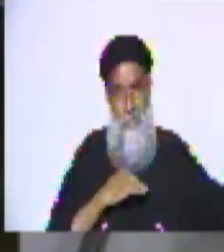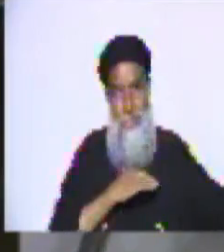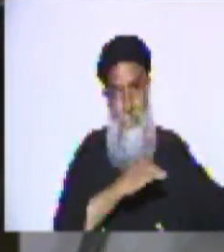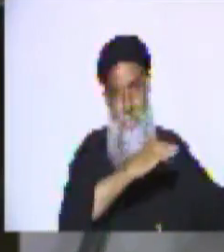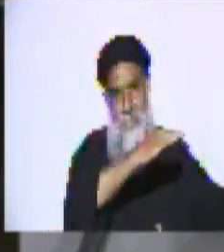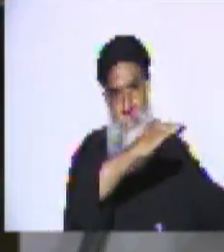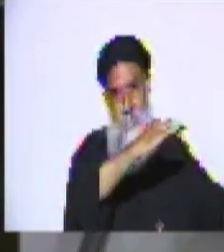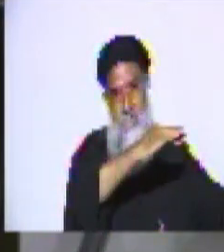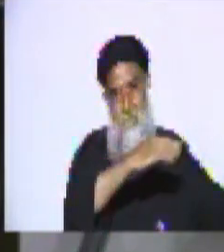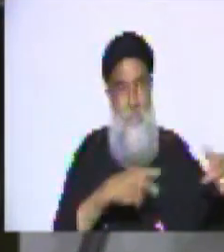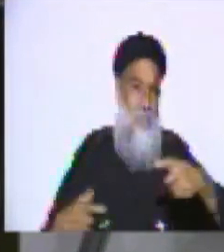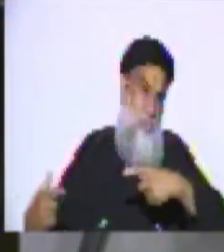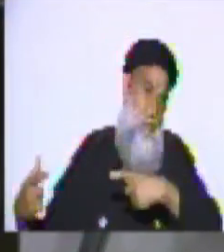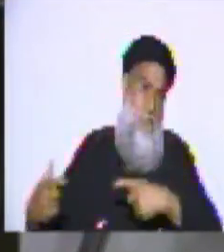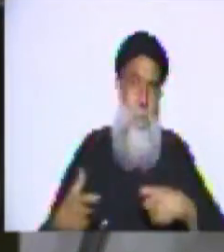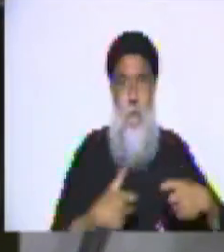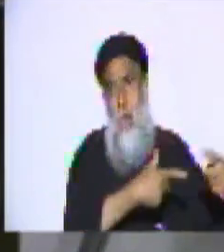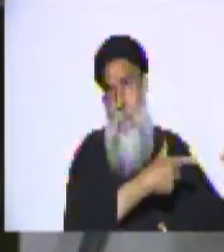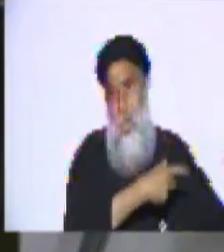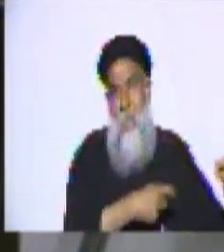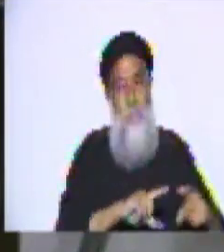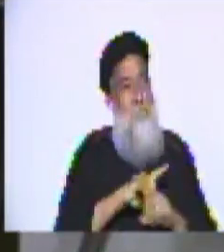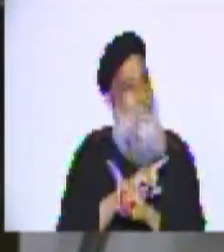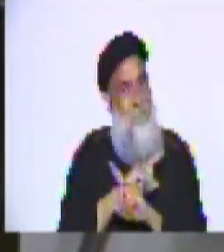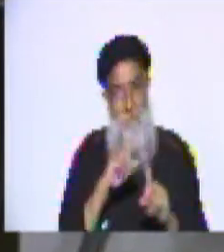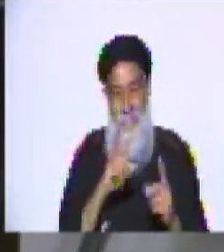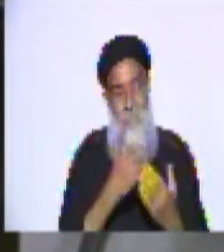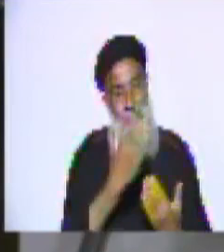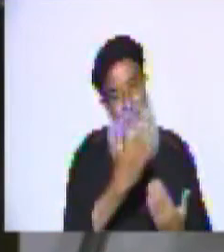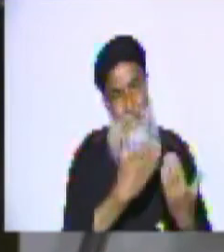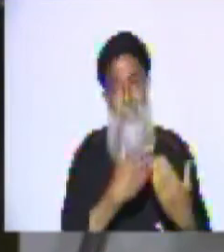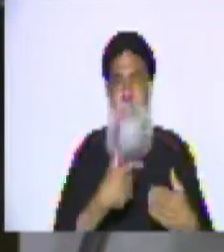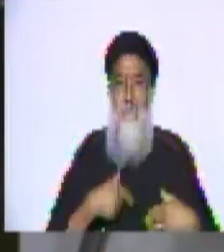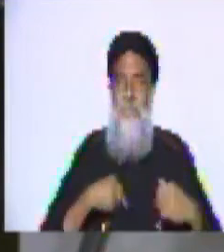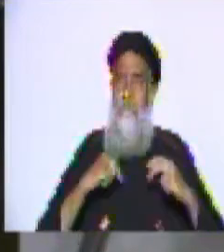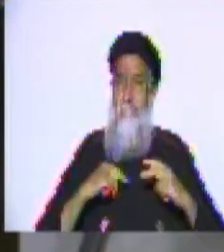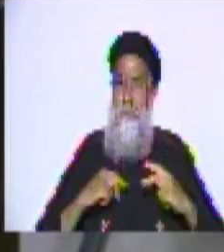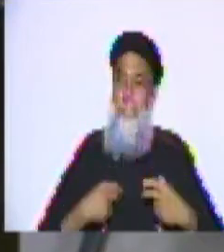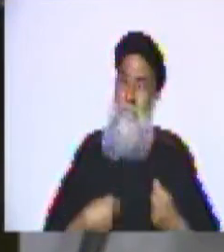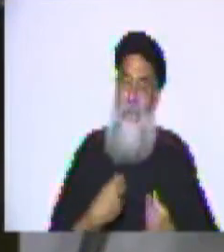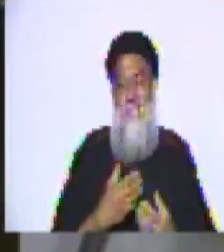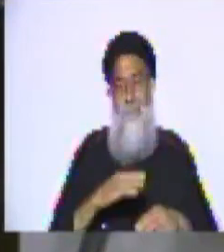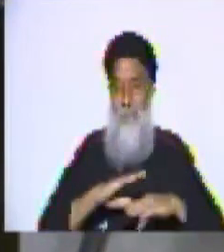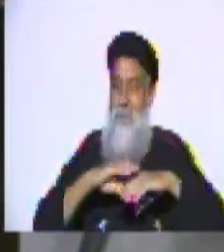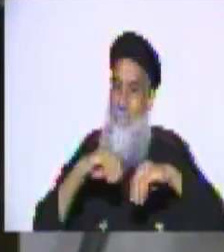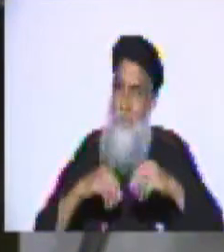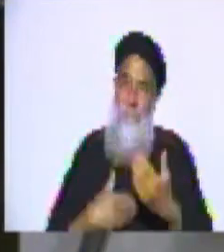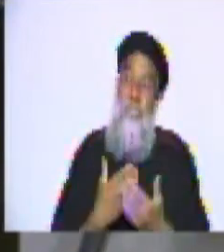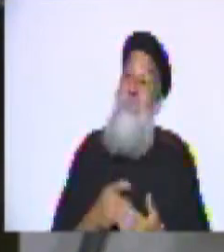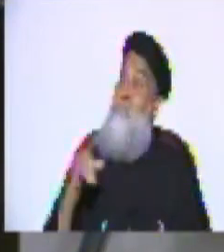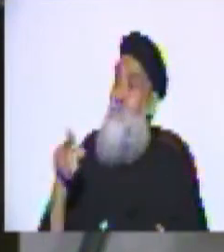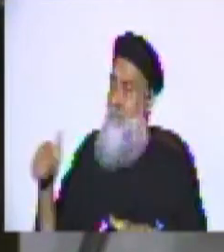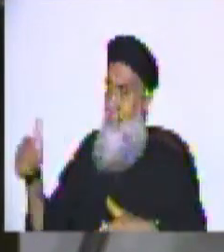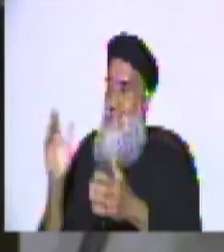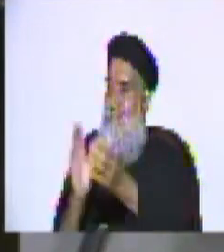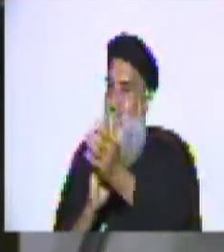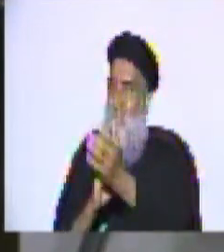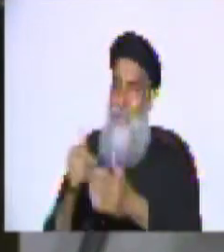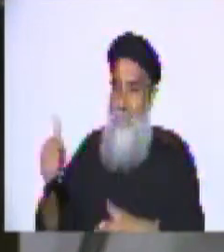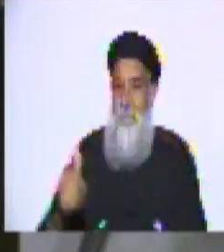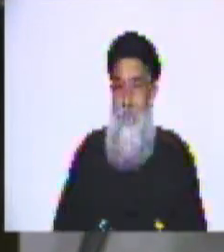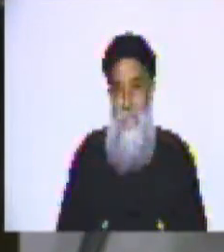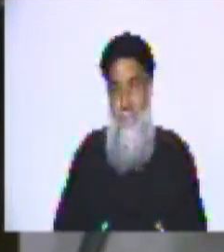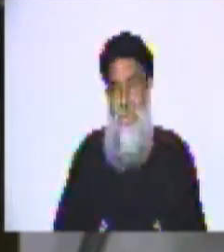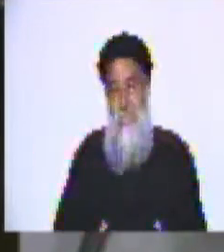مش المناقشات الفكرية يعني. لان المناقشات الفكرية دي ممكن تعمل